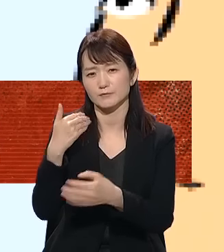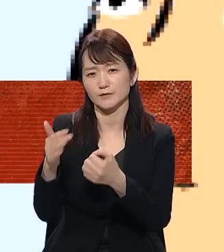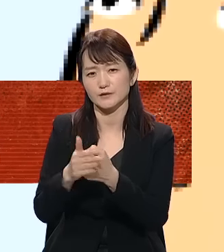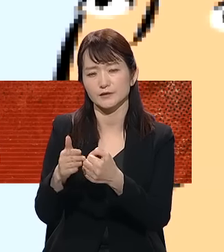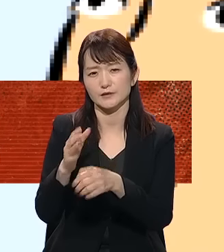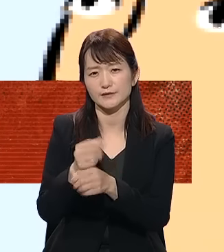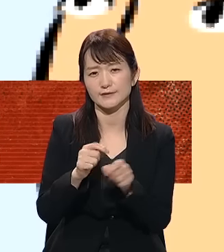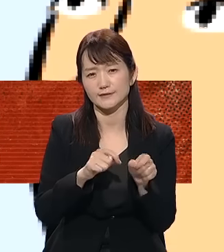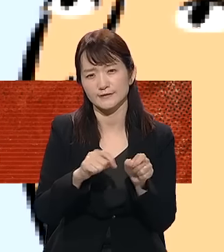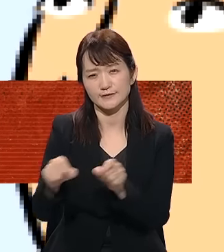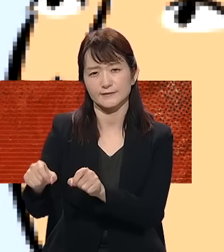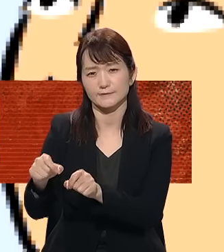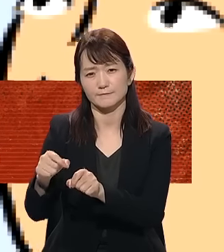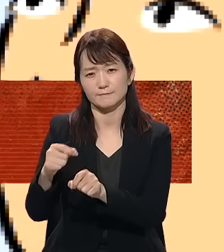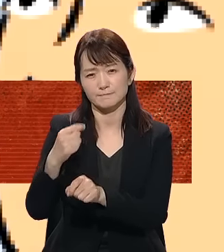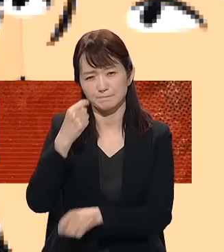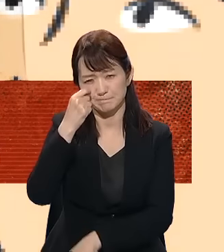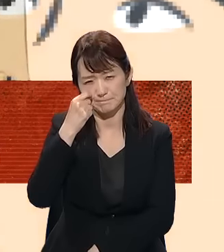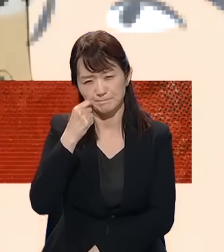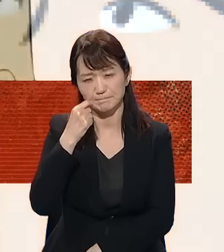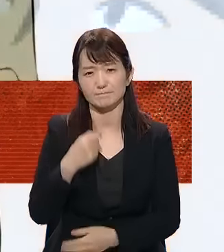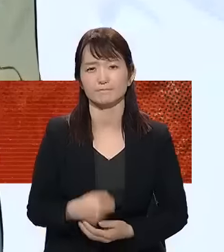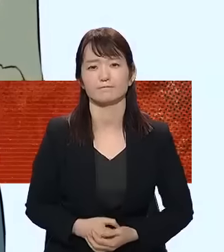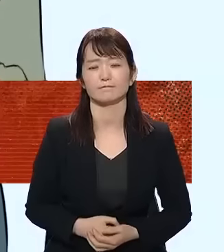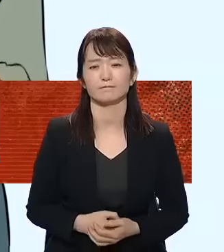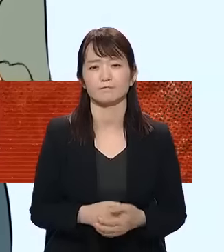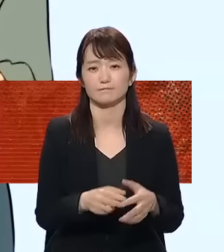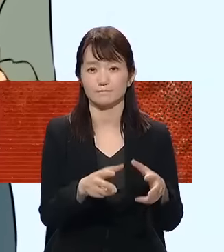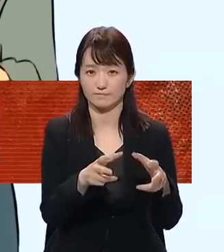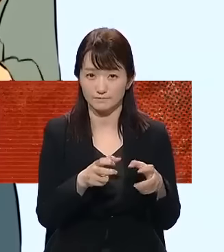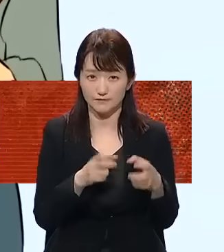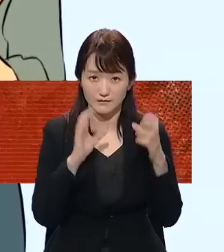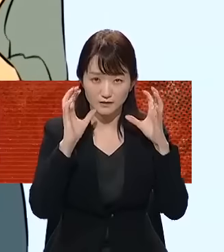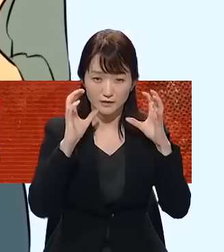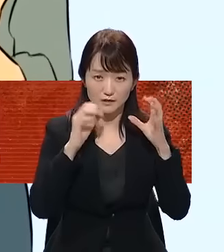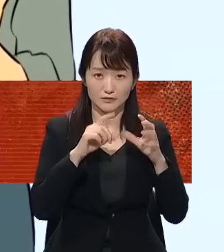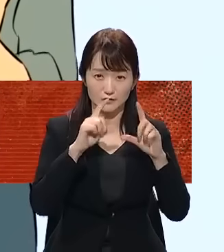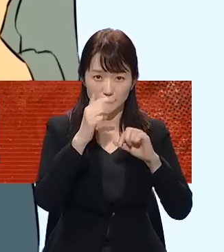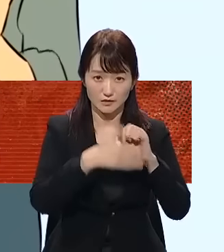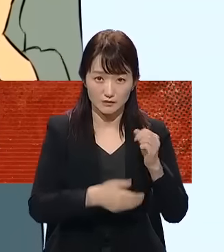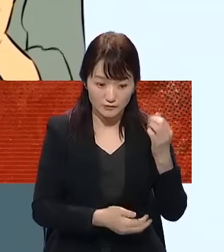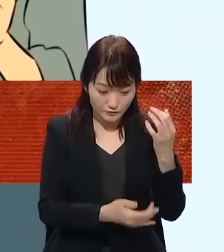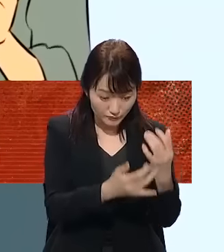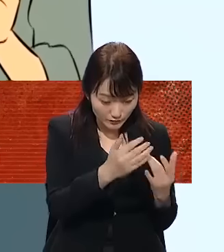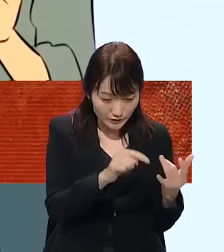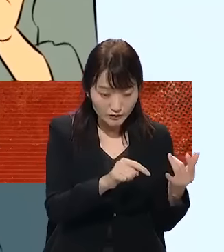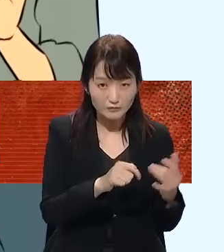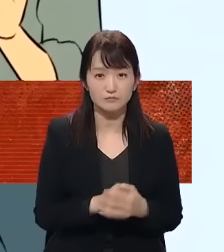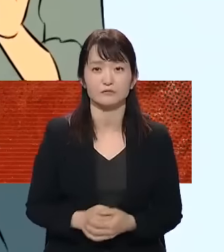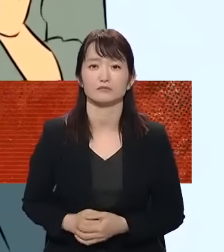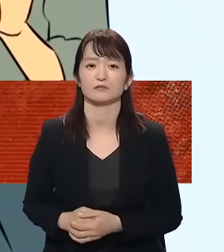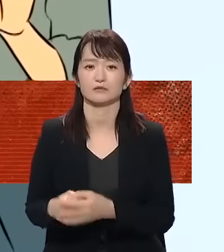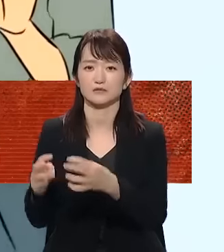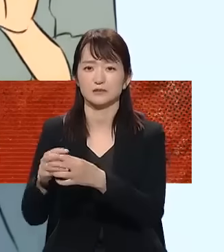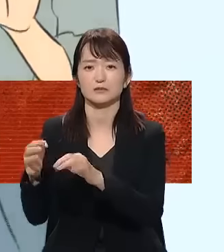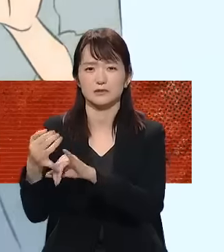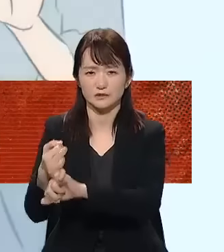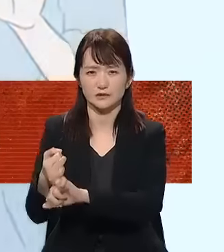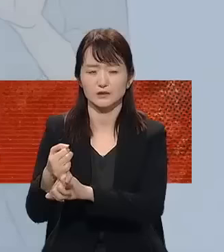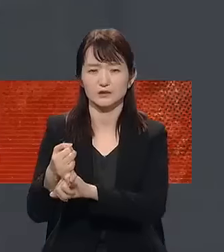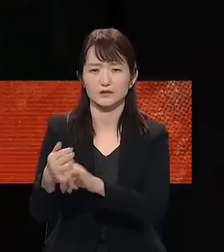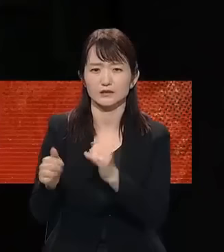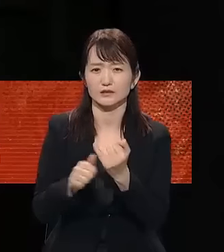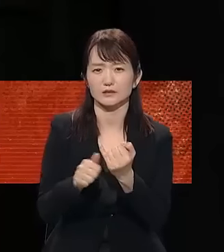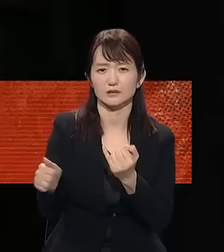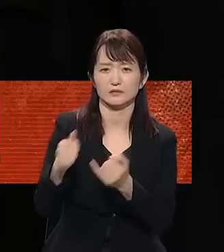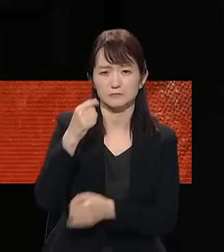미루자고 한게 서운하다는 입장입니다 그래서 유산한 아이의 초음파 사진을 태우자 했더니 삼겹살 약속이 있다면 미루자 남편에게 서운한